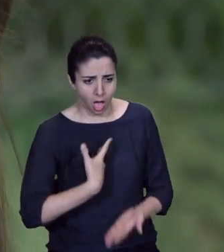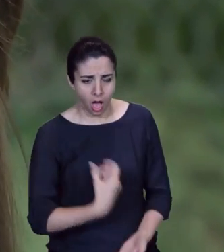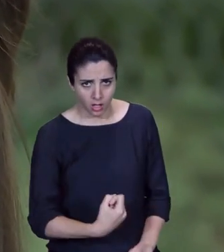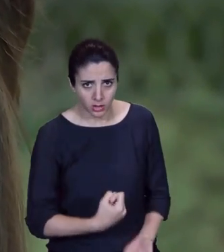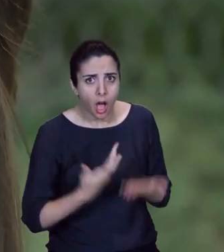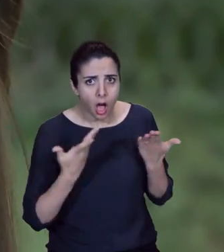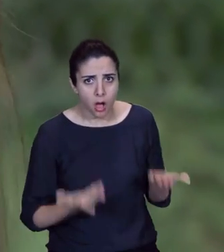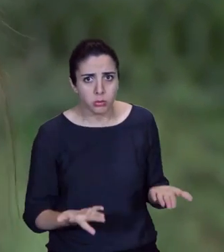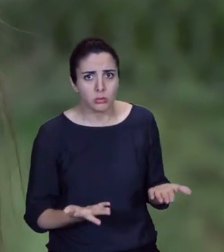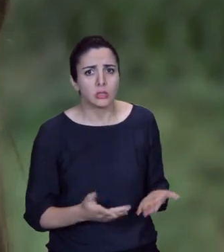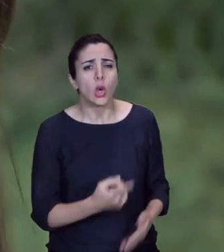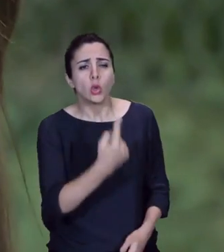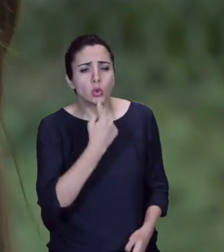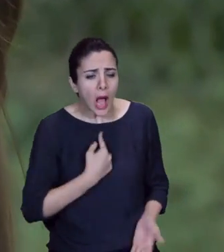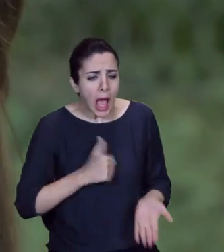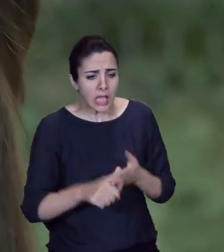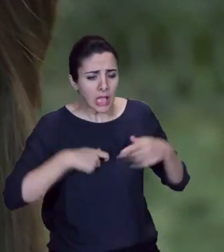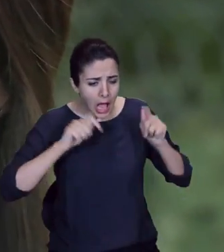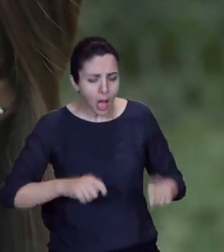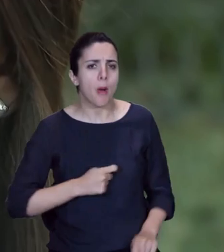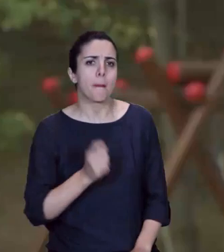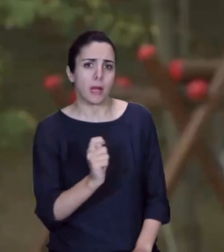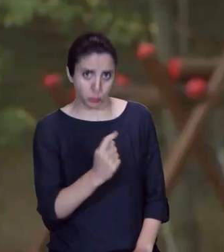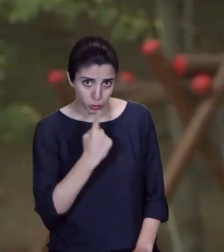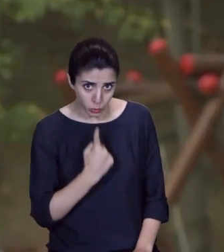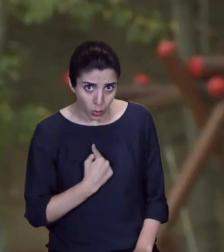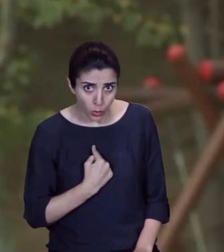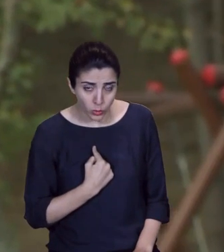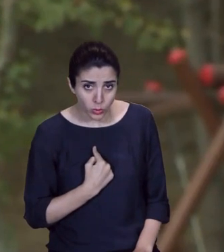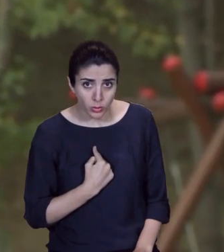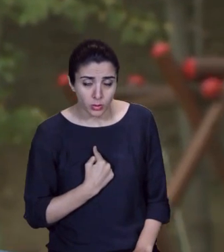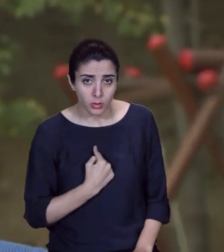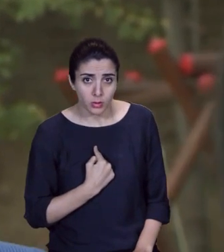biriyim. Her söylediğini yerine getirmek zorunda olan biri, değil mi?